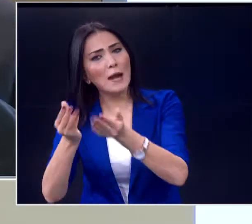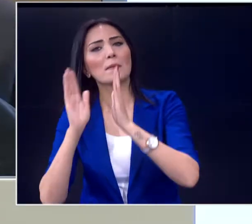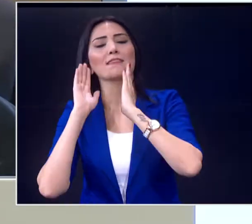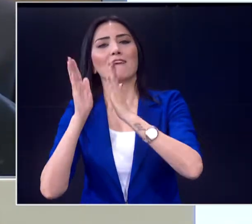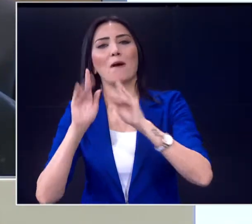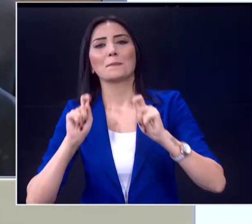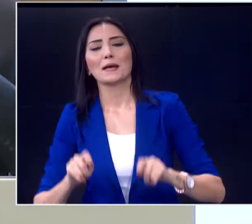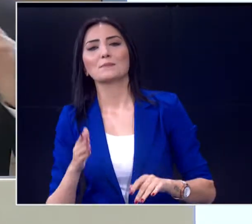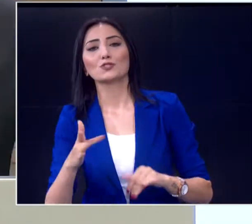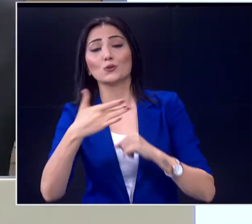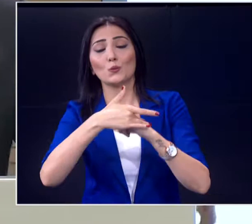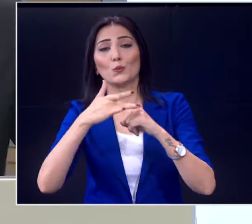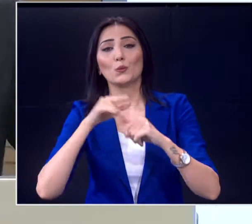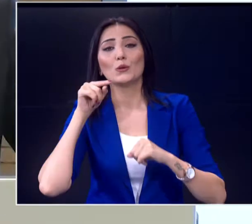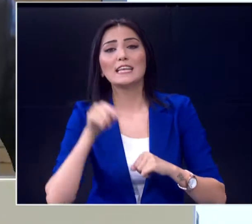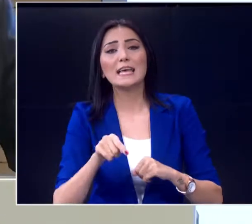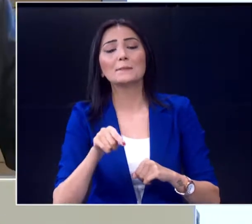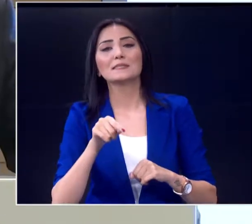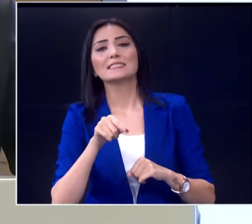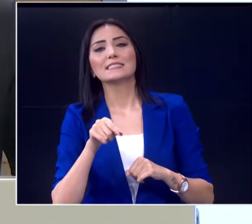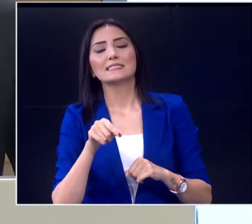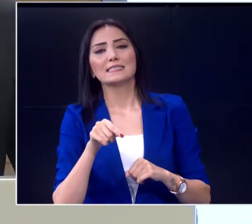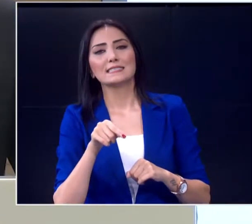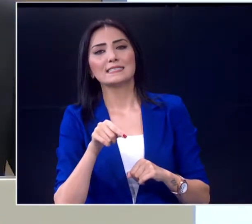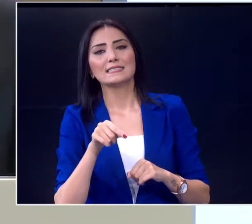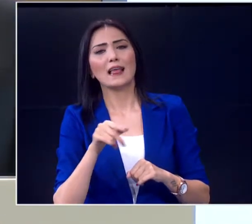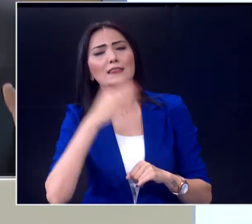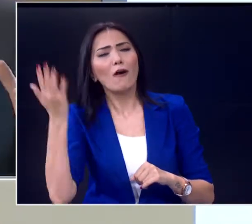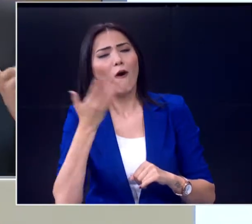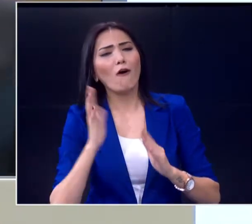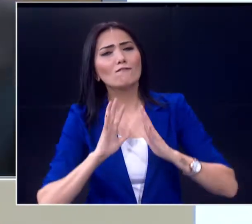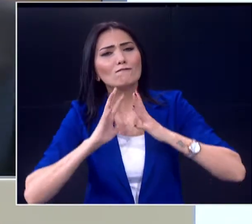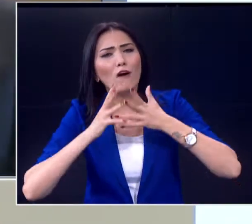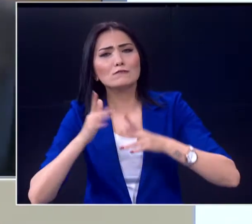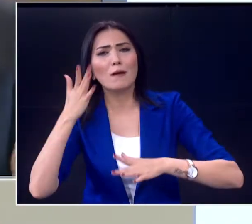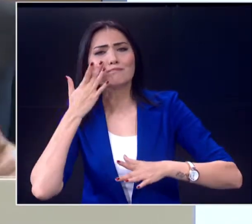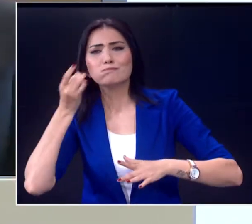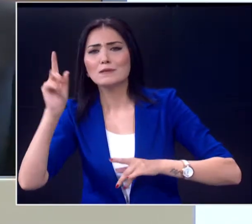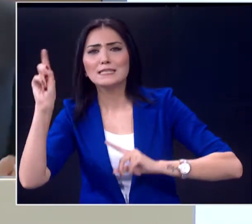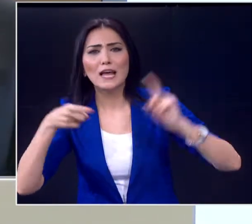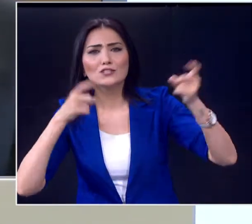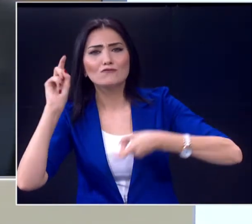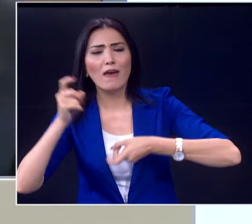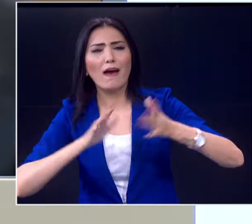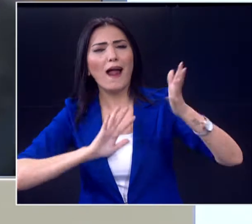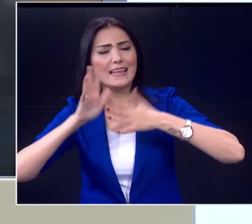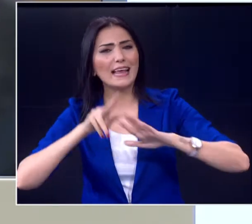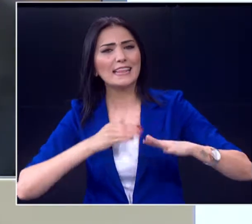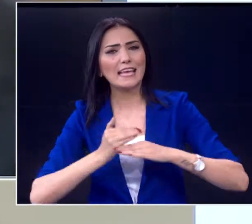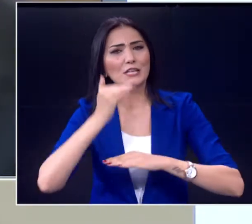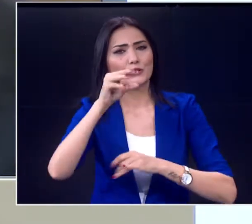edeceğiz. Ülkemizin potansiyelini daha fazla keşfetmek, harekete geçirmek